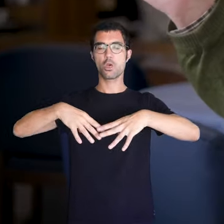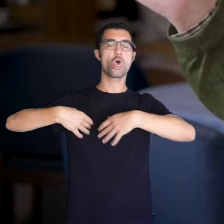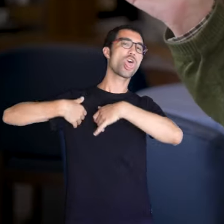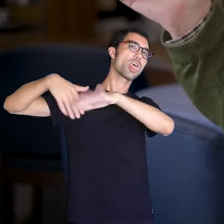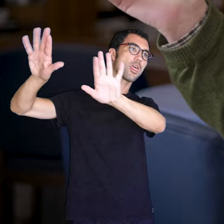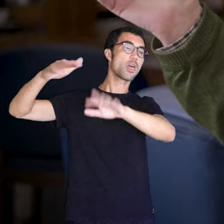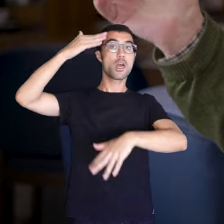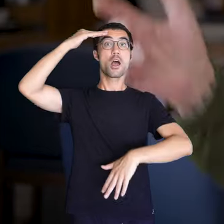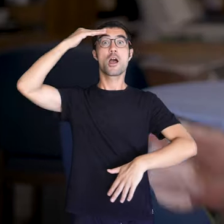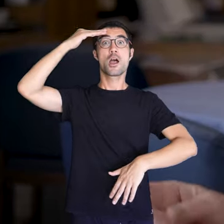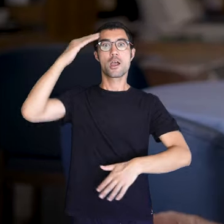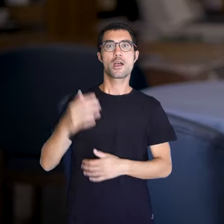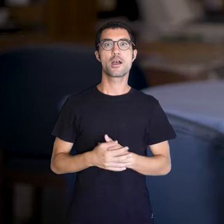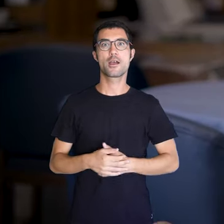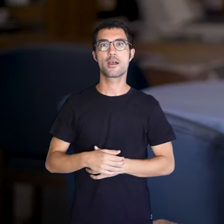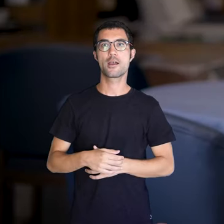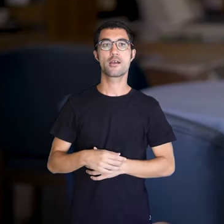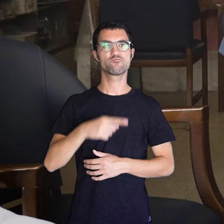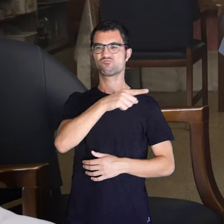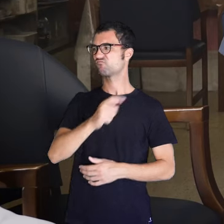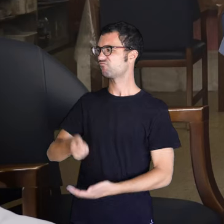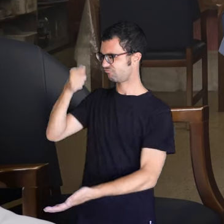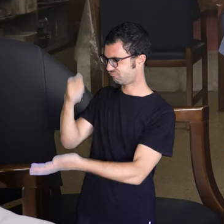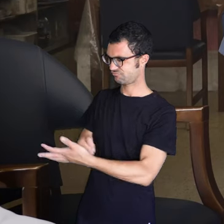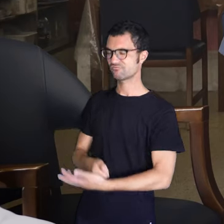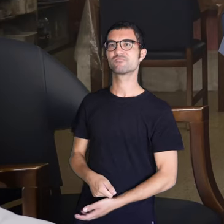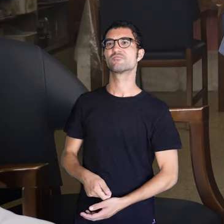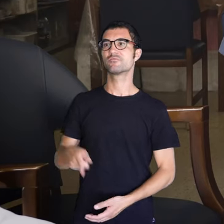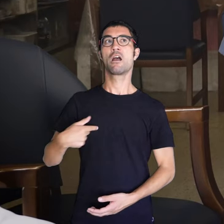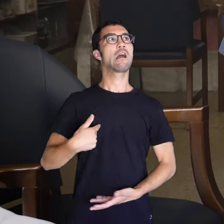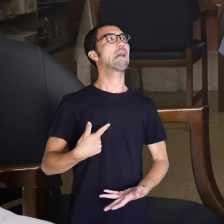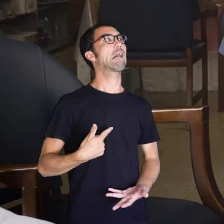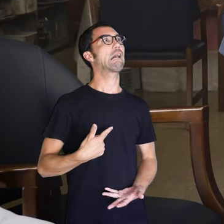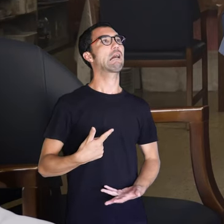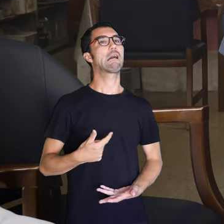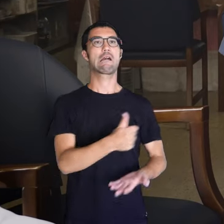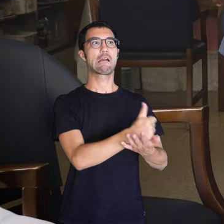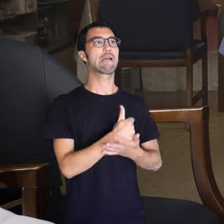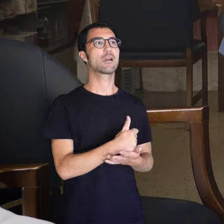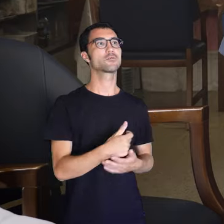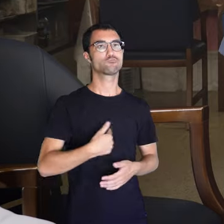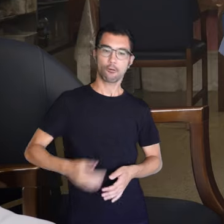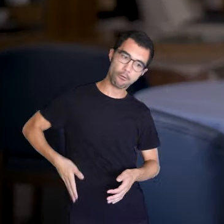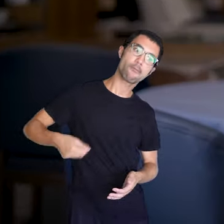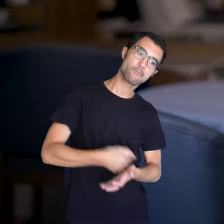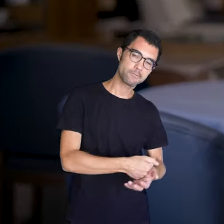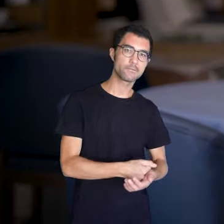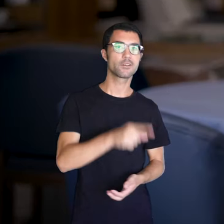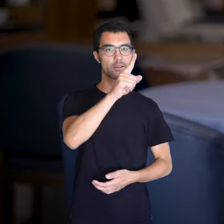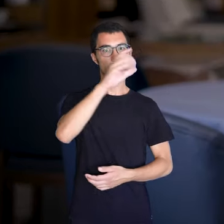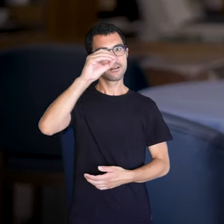el port. I vaig agafar un sorell així de gros. Vol dir que m'ha costat 100 pessetes.